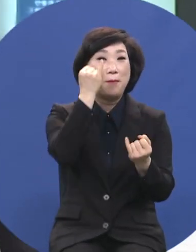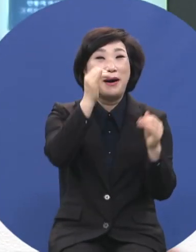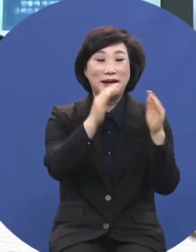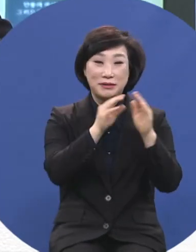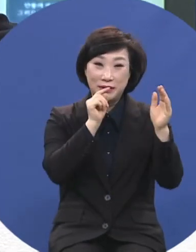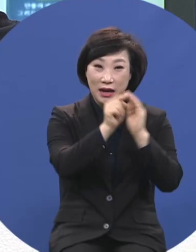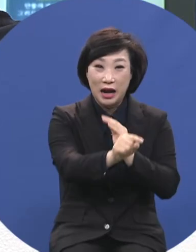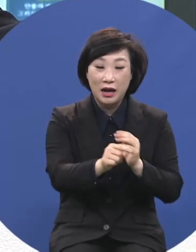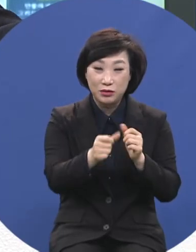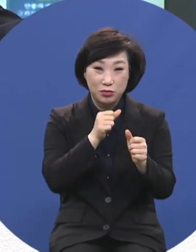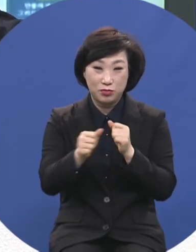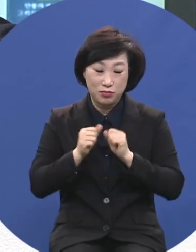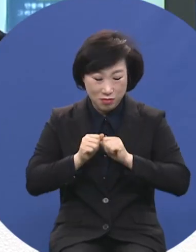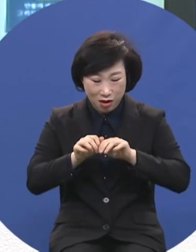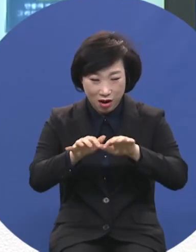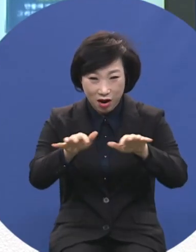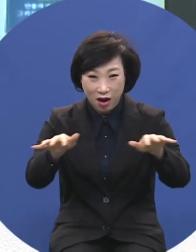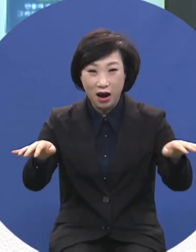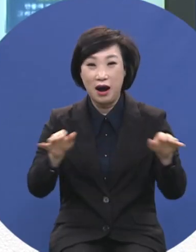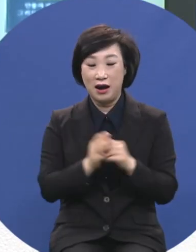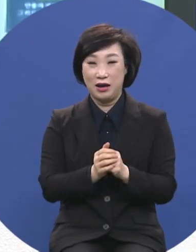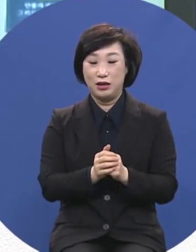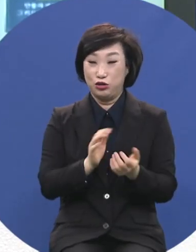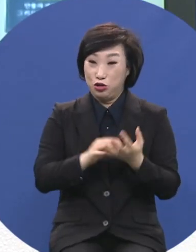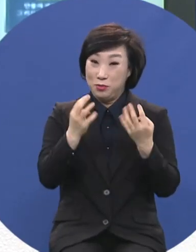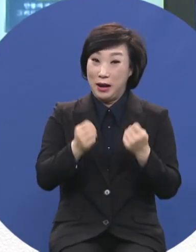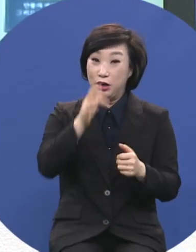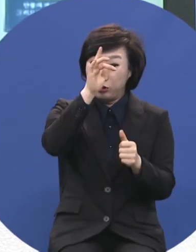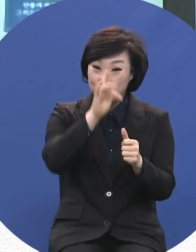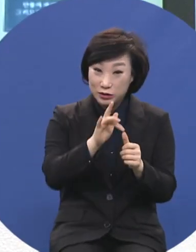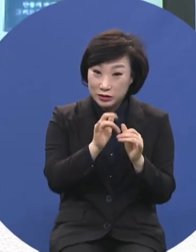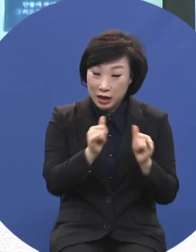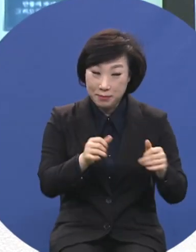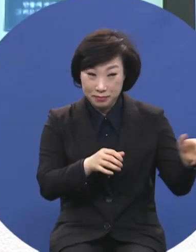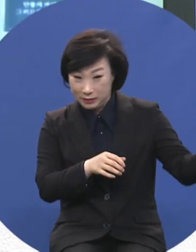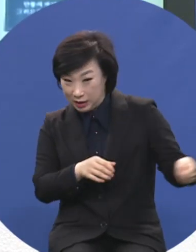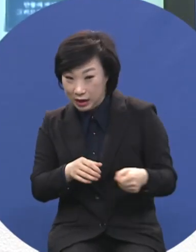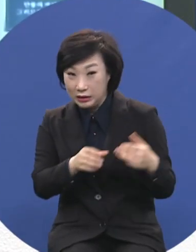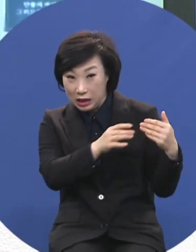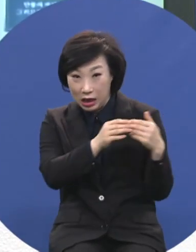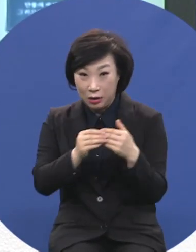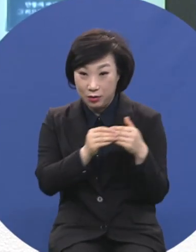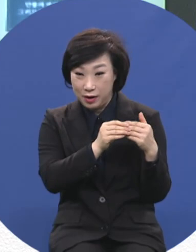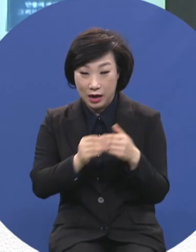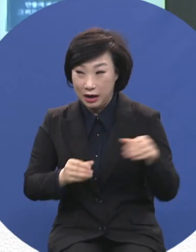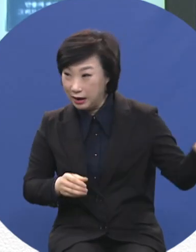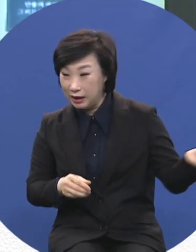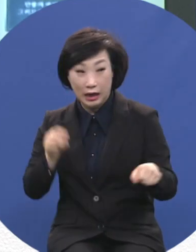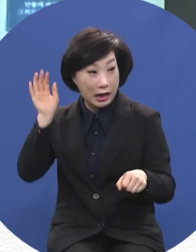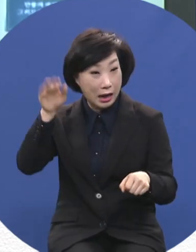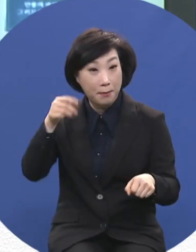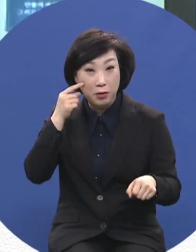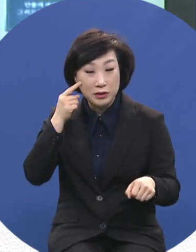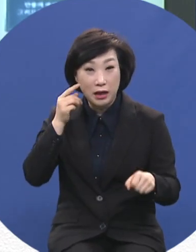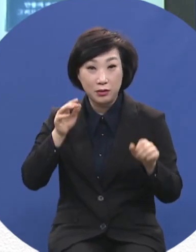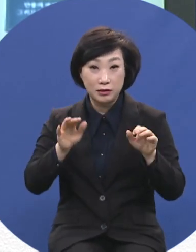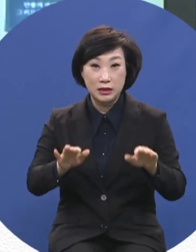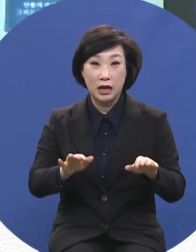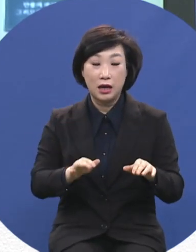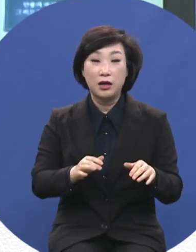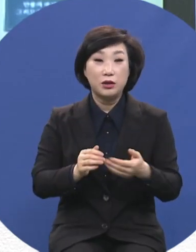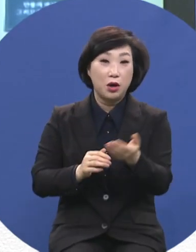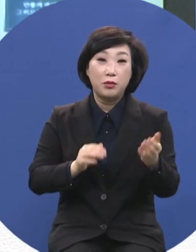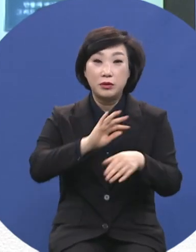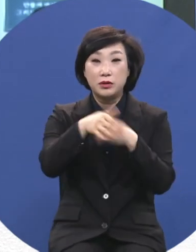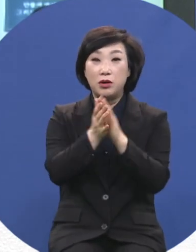듣고 많은 귀신 들린 사람을 데리고 왔는데 여기는 그냥 귀신